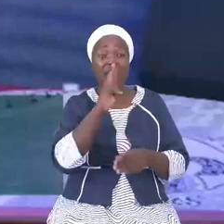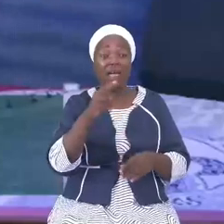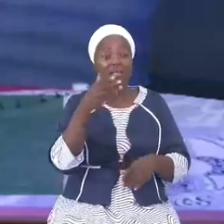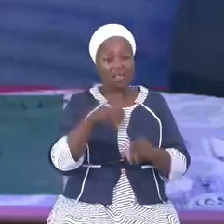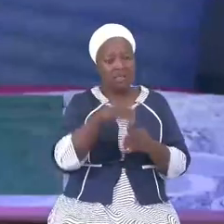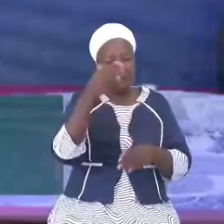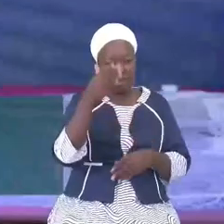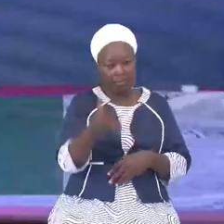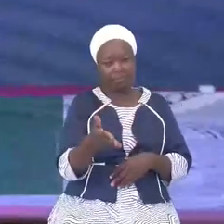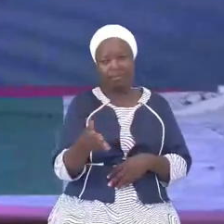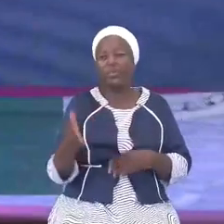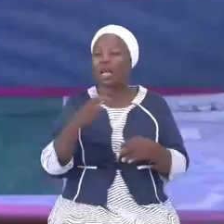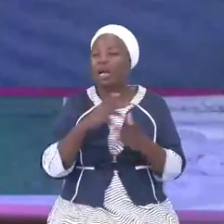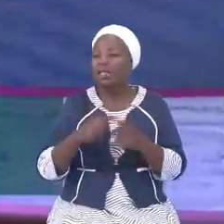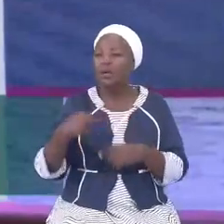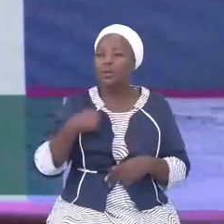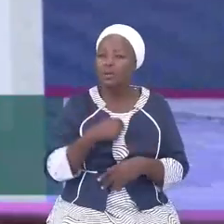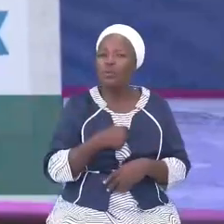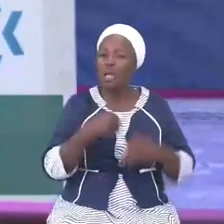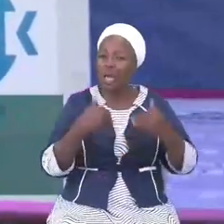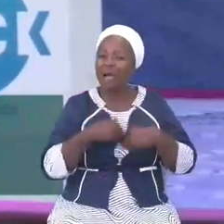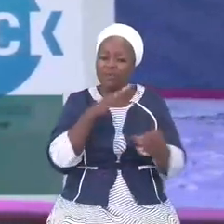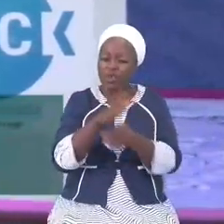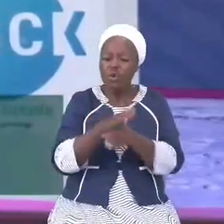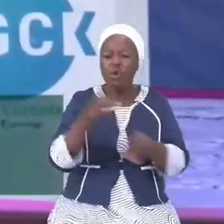Nous avons assez pour